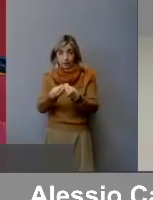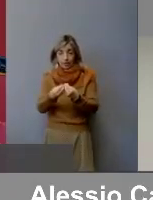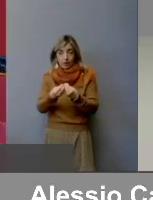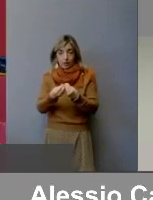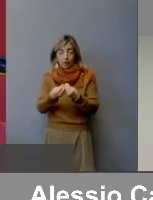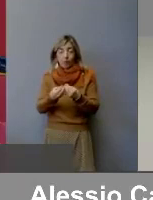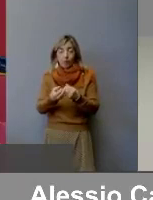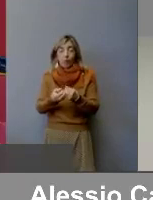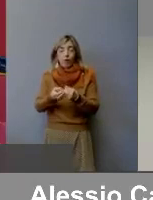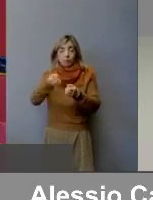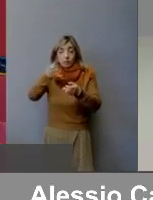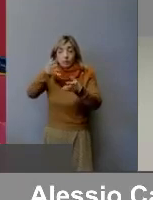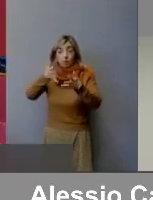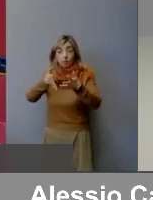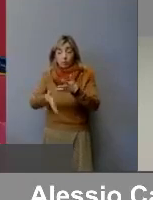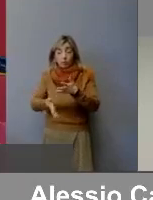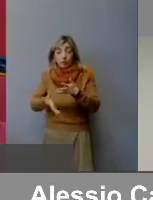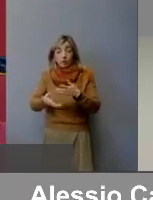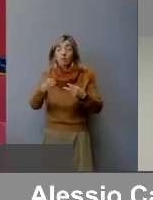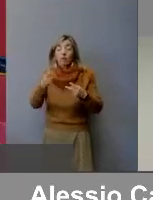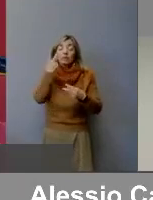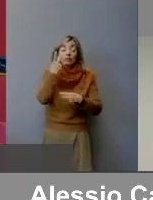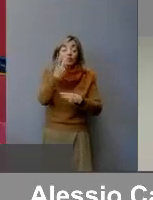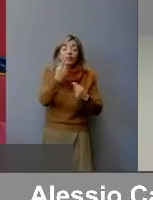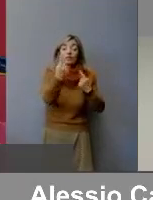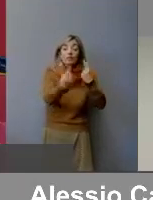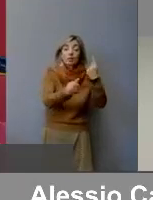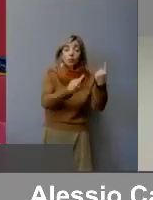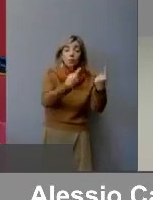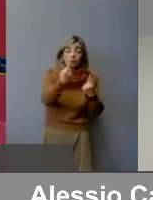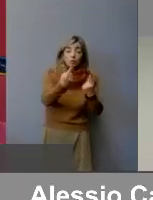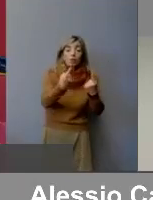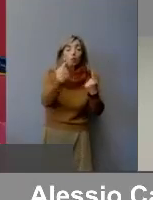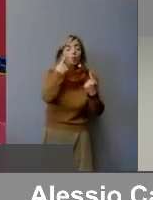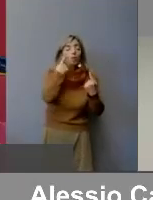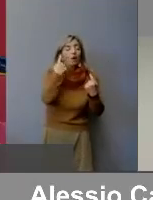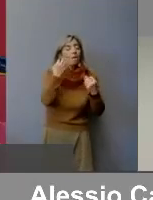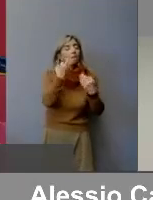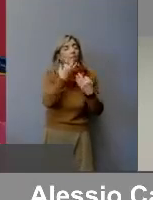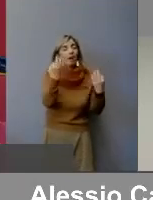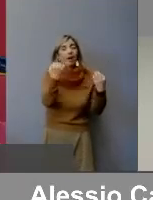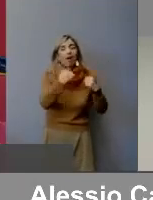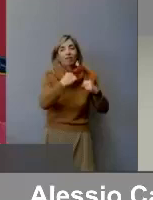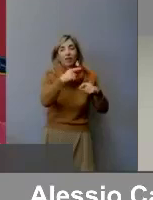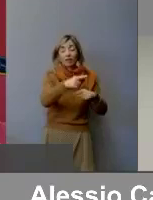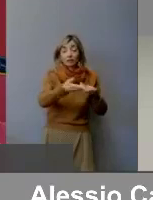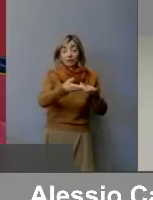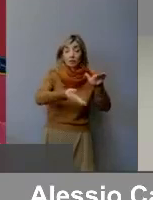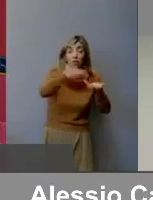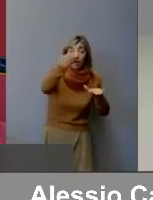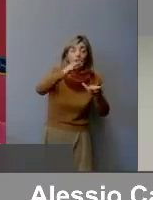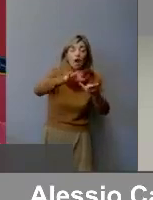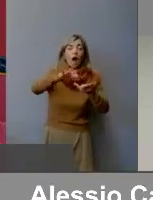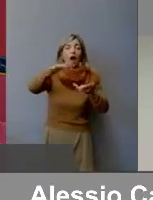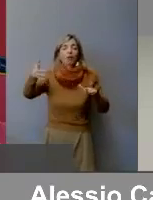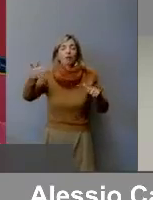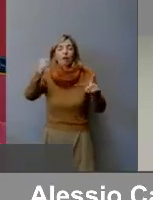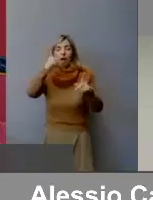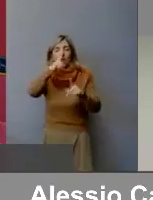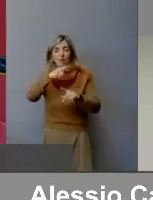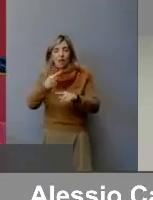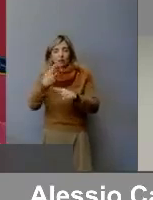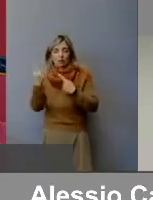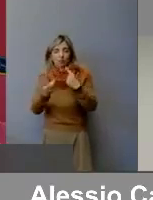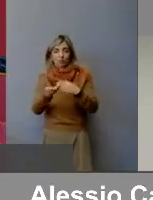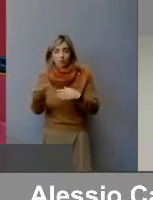di alcune realtà dove il benessere maggiore in altre il malessere come dire è significativo pochi chilometri